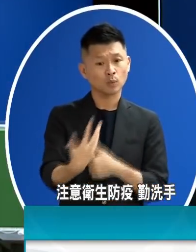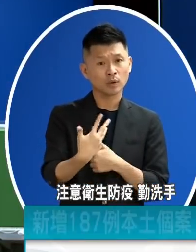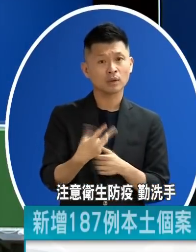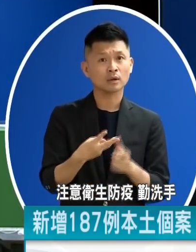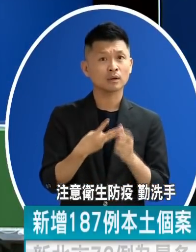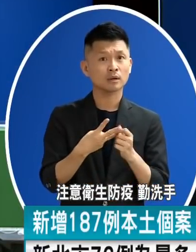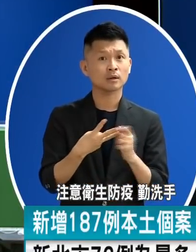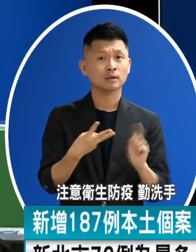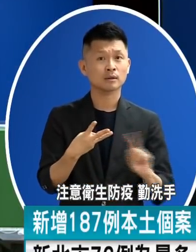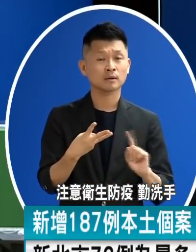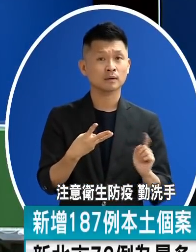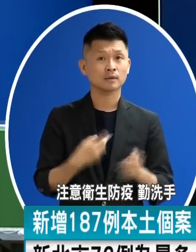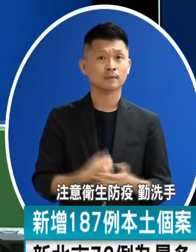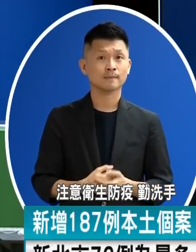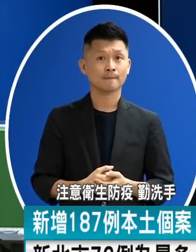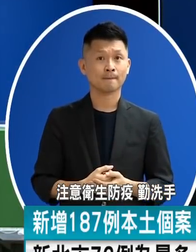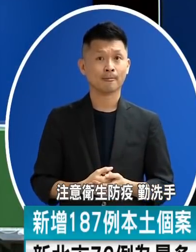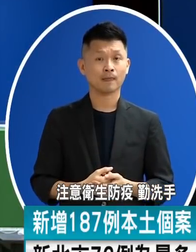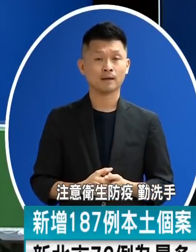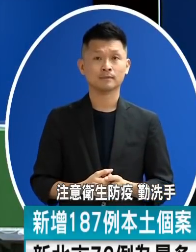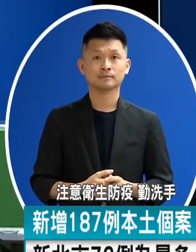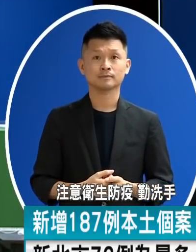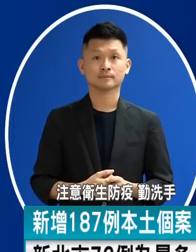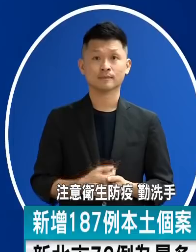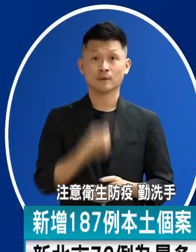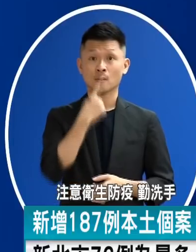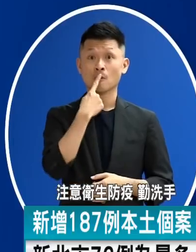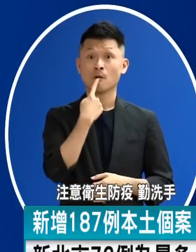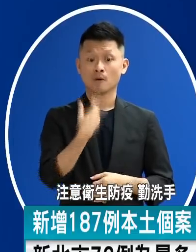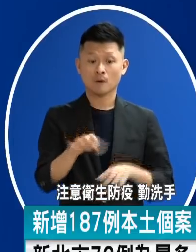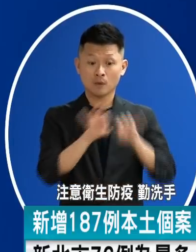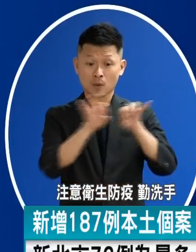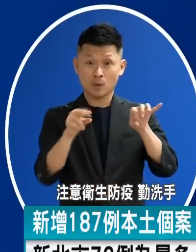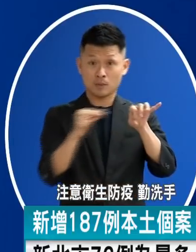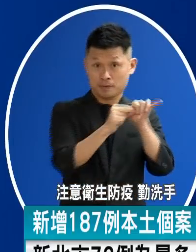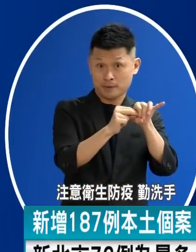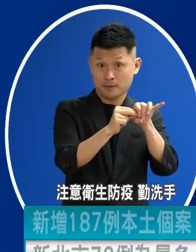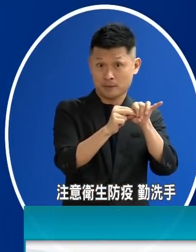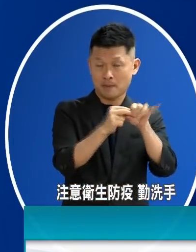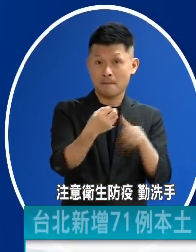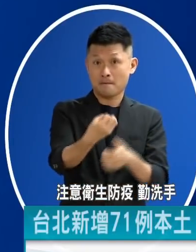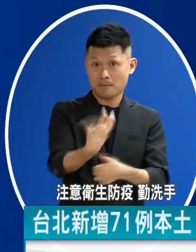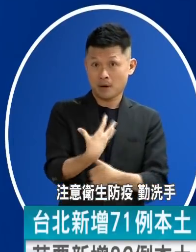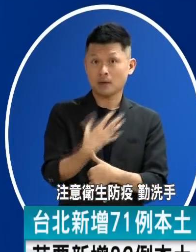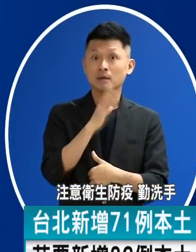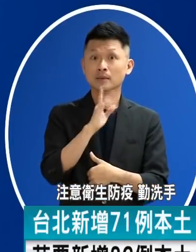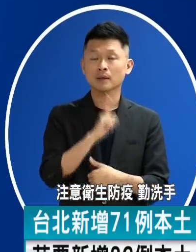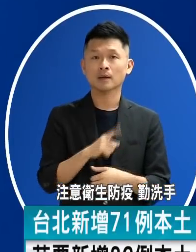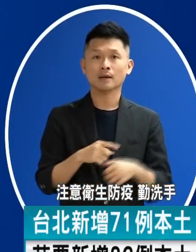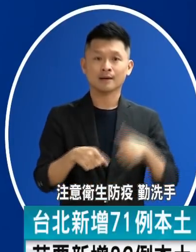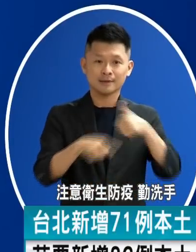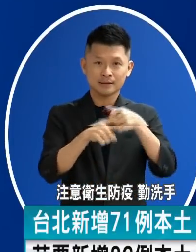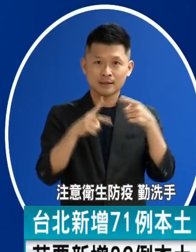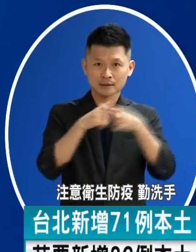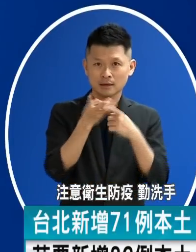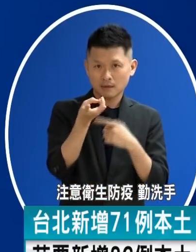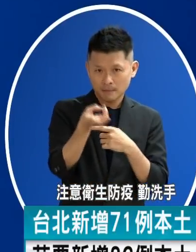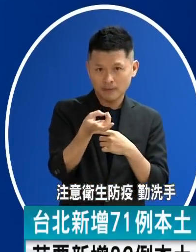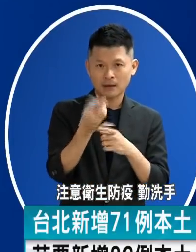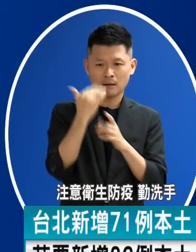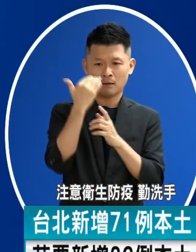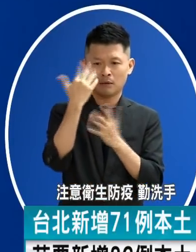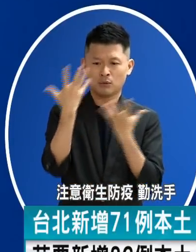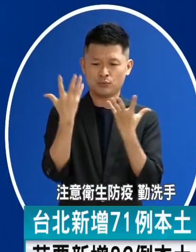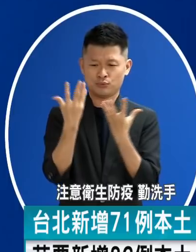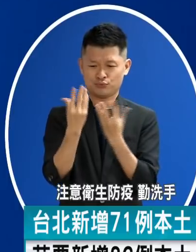的有些那个个案的血栓， 有关血栓的通报，它指的是血栓病血小板低下的这